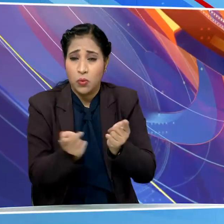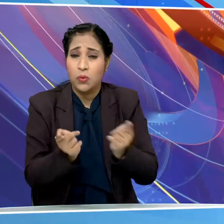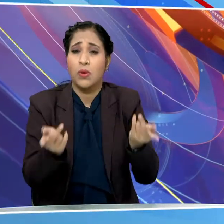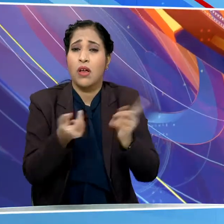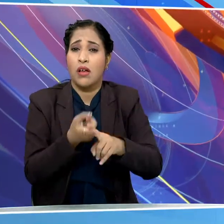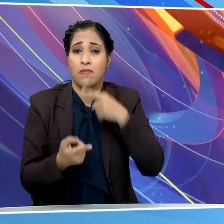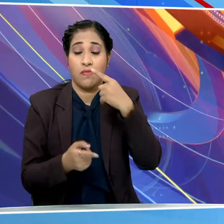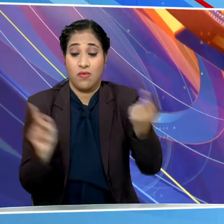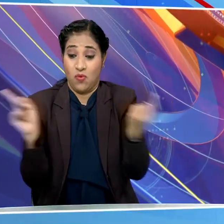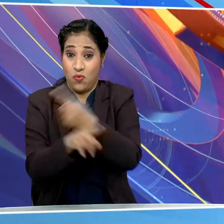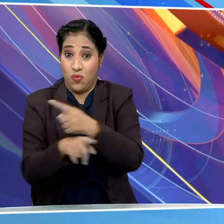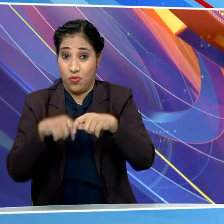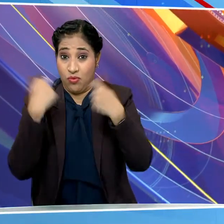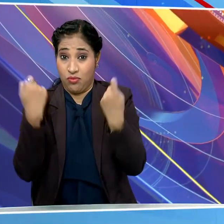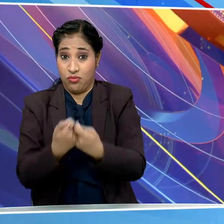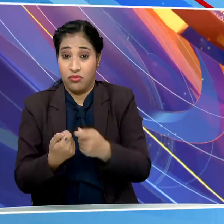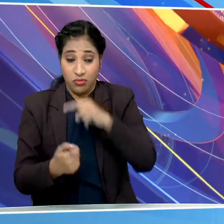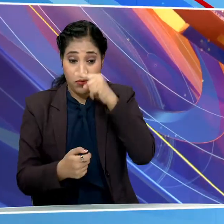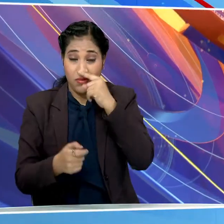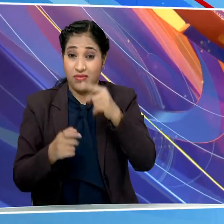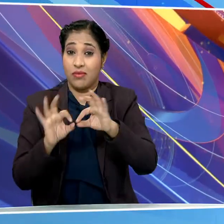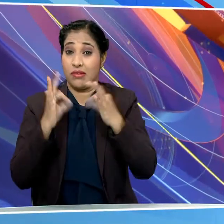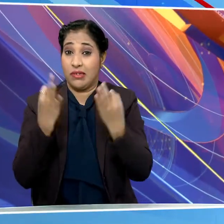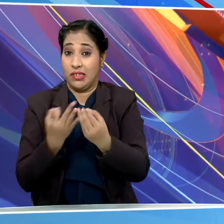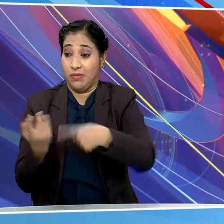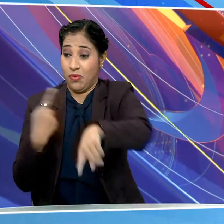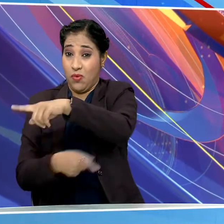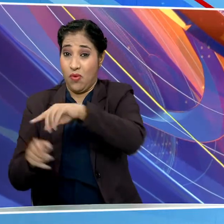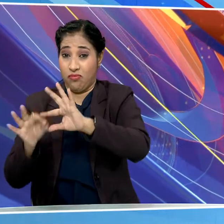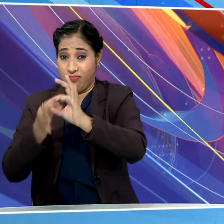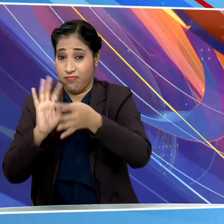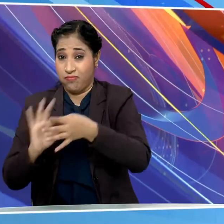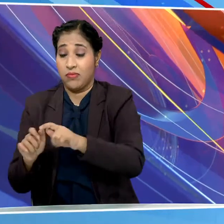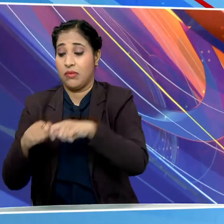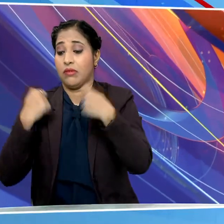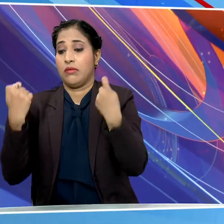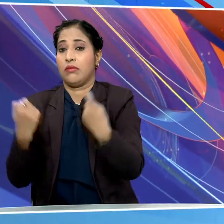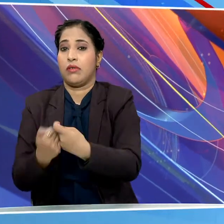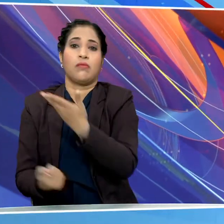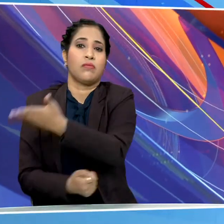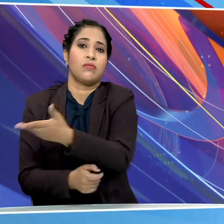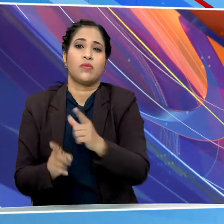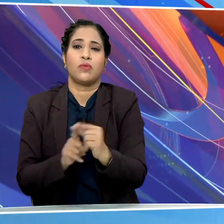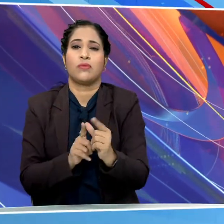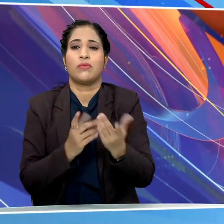का काम कर रहा है, ये घमंडिया गठबंधन है।